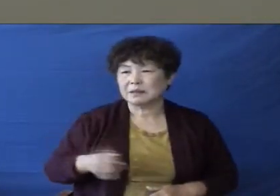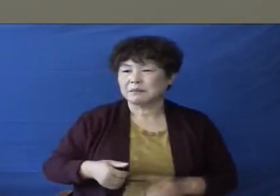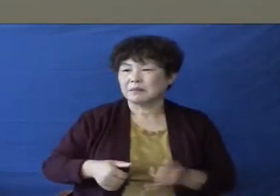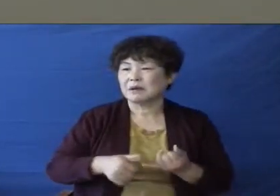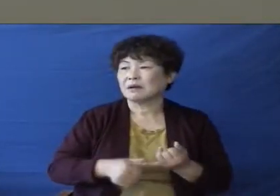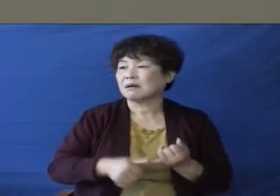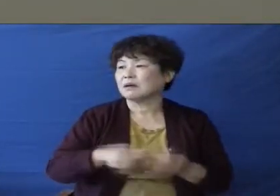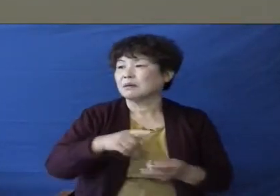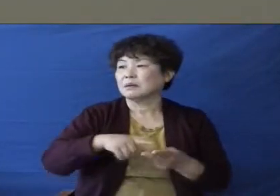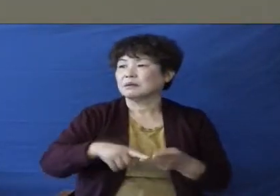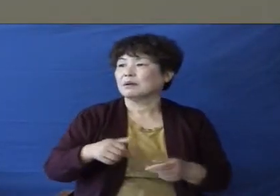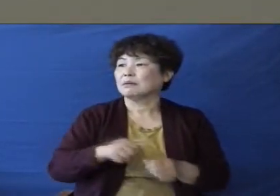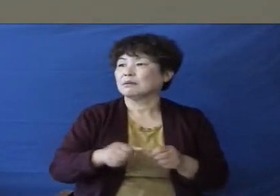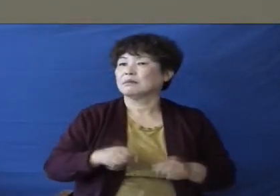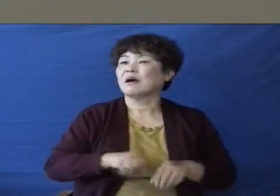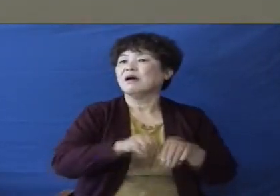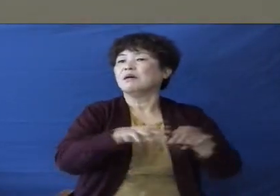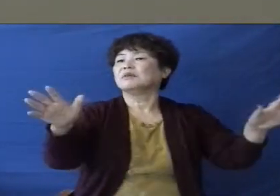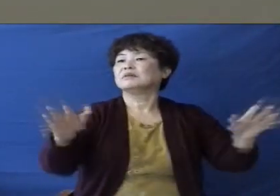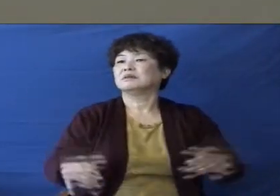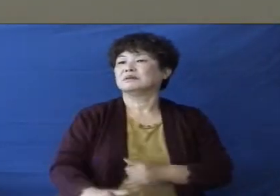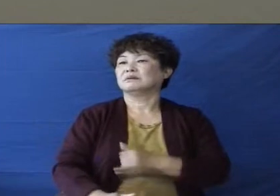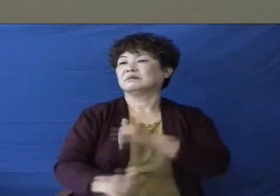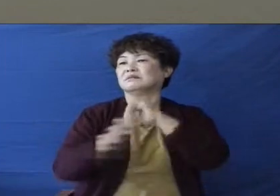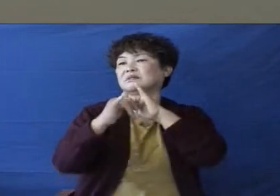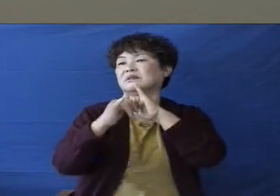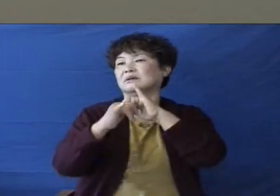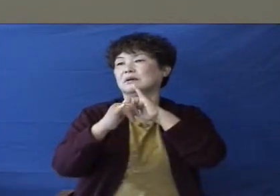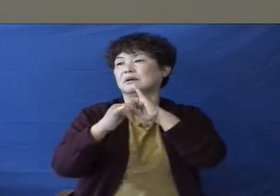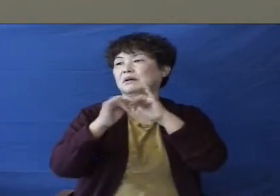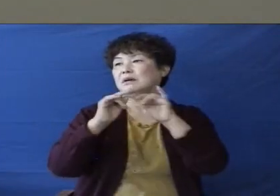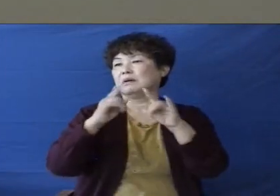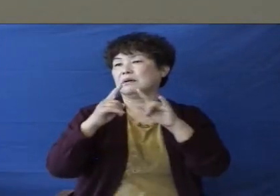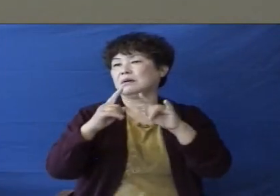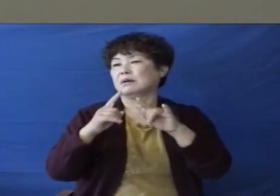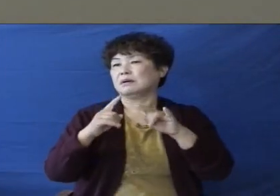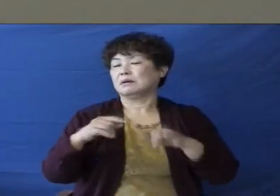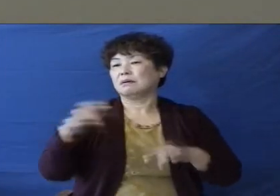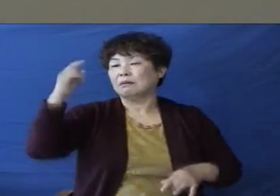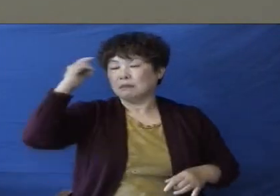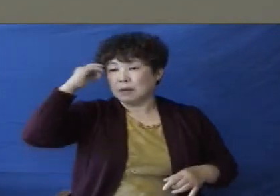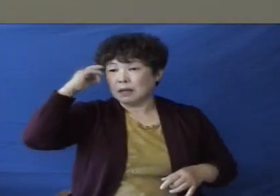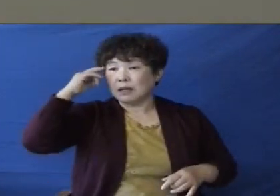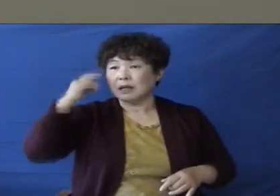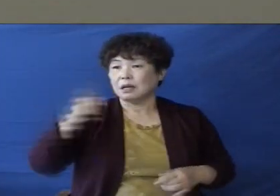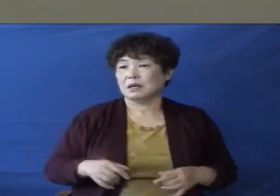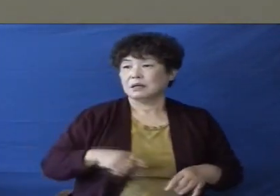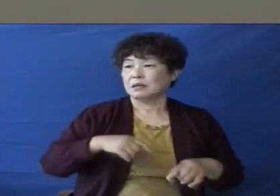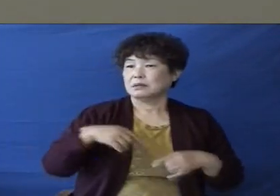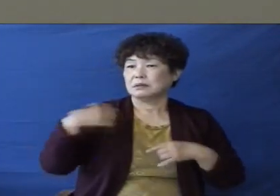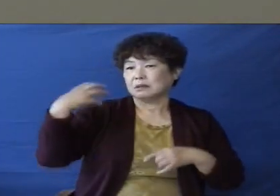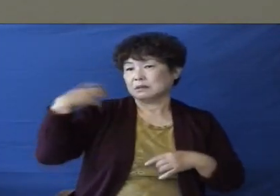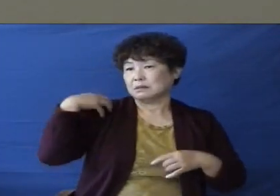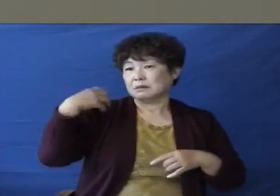집중력이 해봤냐 아 말씀대로 해야 될 거 아니냐 쓰 속상 하더라